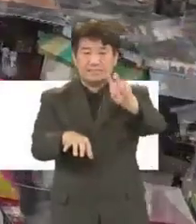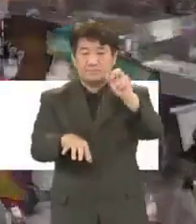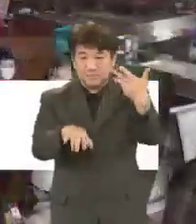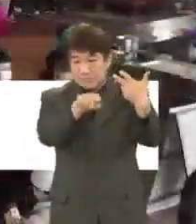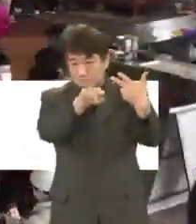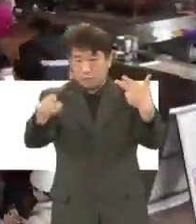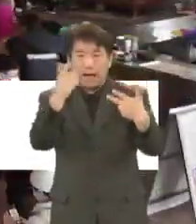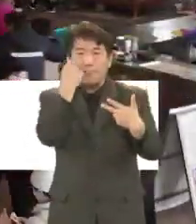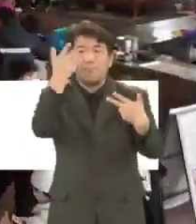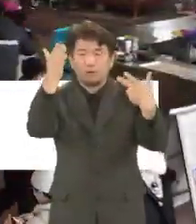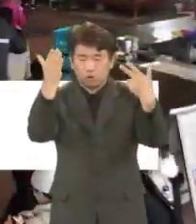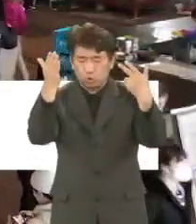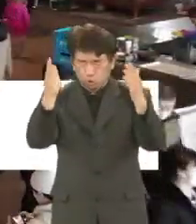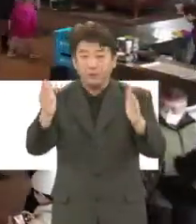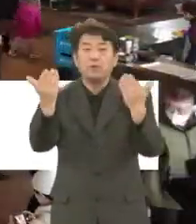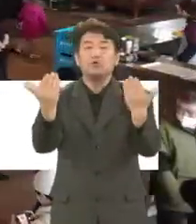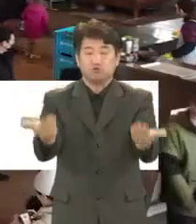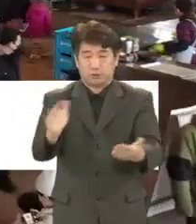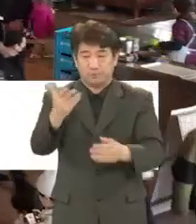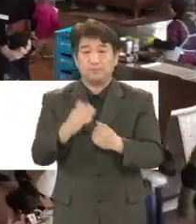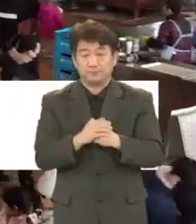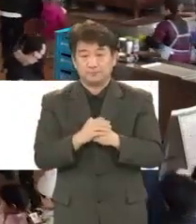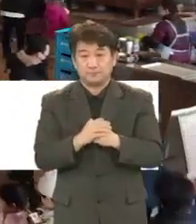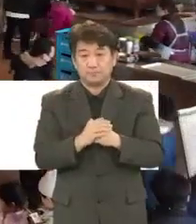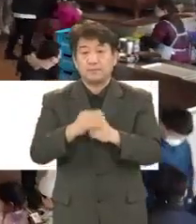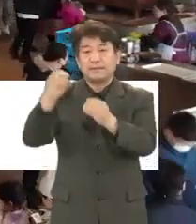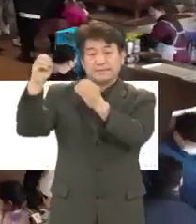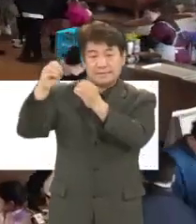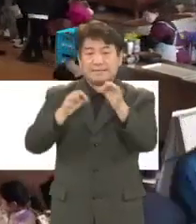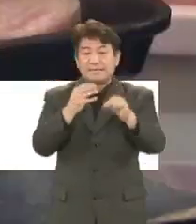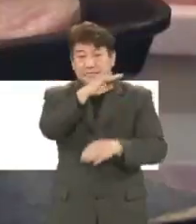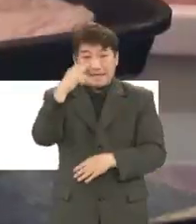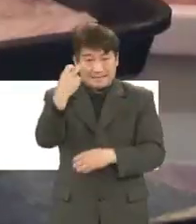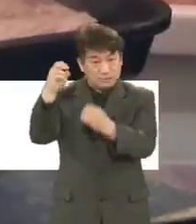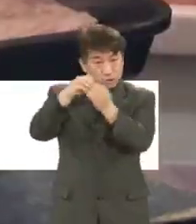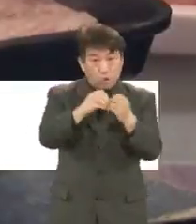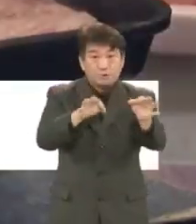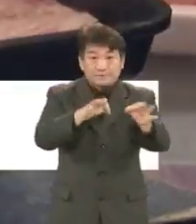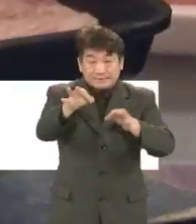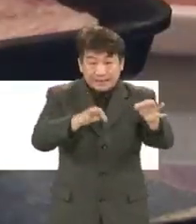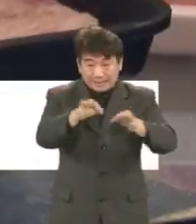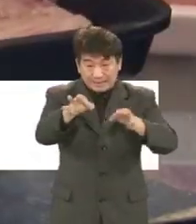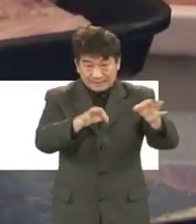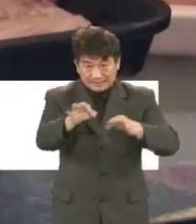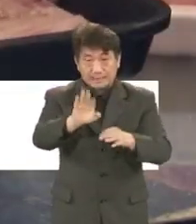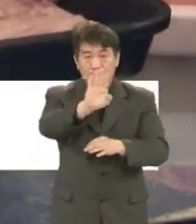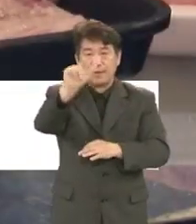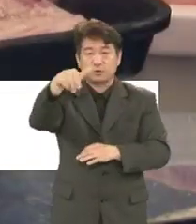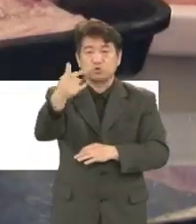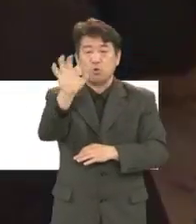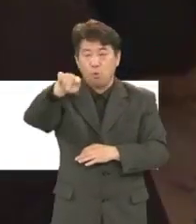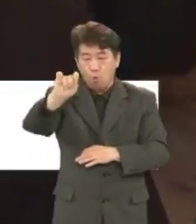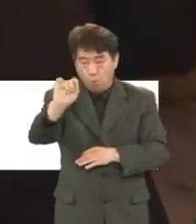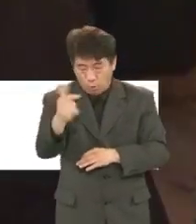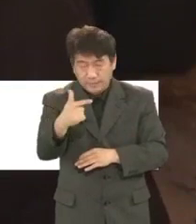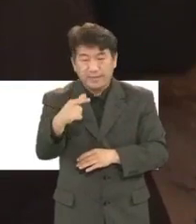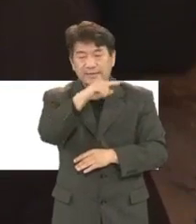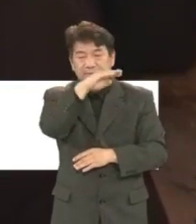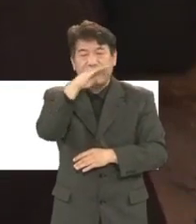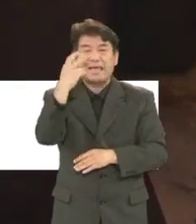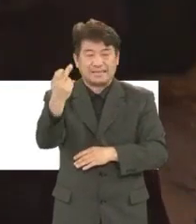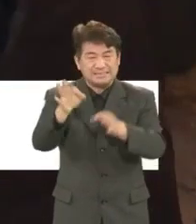한 달간 문을 닫고 재정비에 들어갑니다 예산 전통시장은 백종원 더본코리아 대표의 예산시장 살리기 프로젝트가